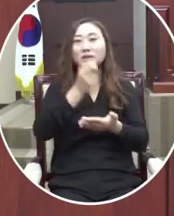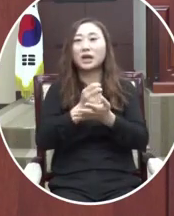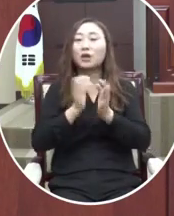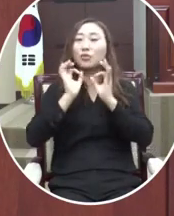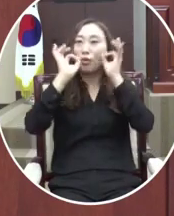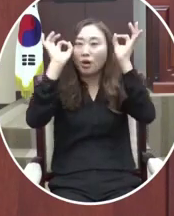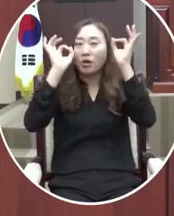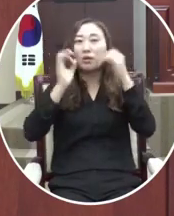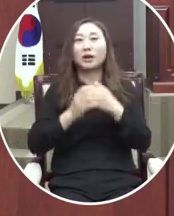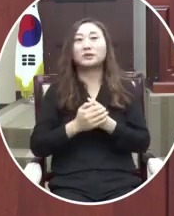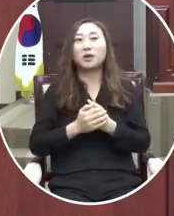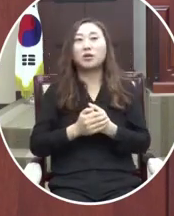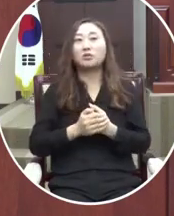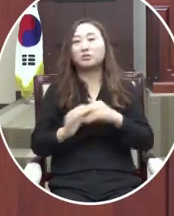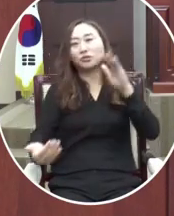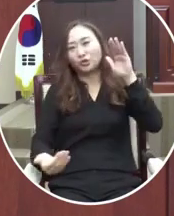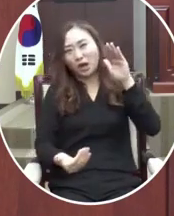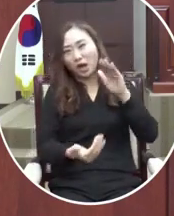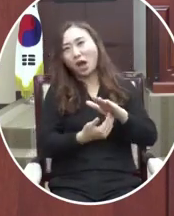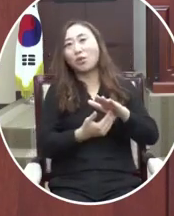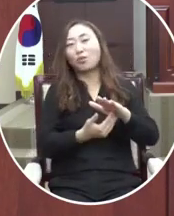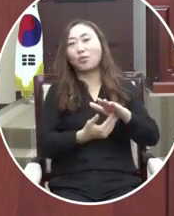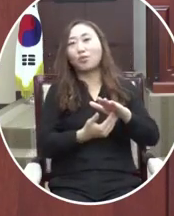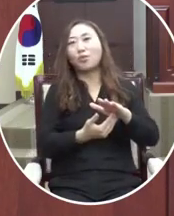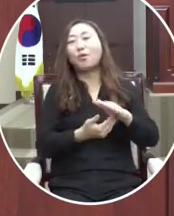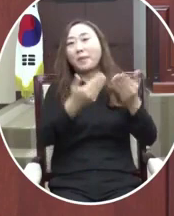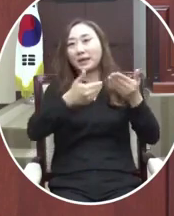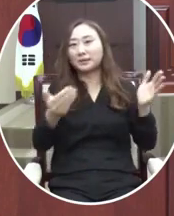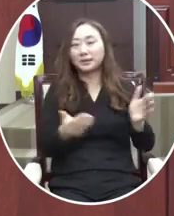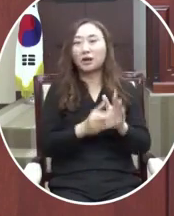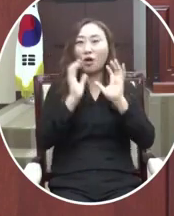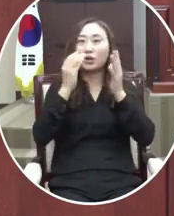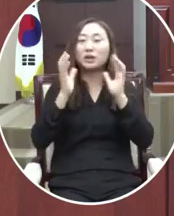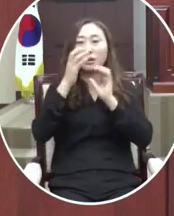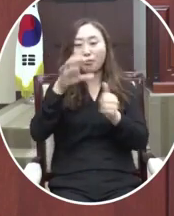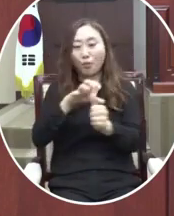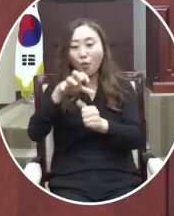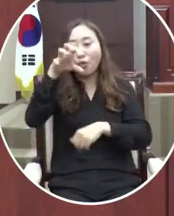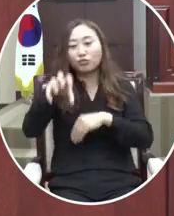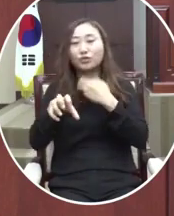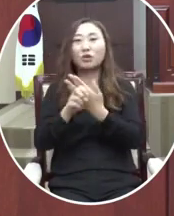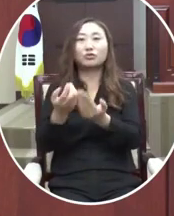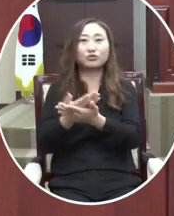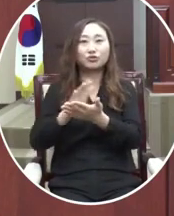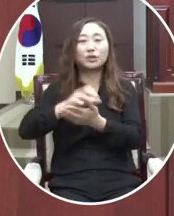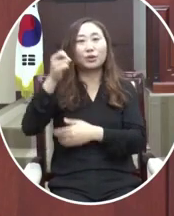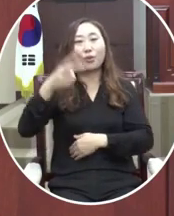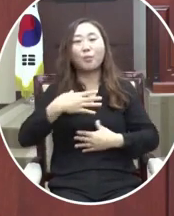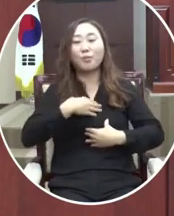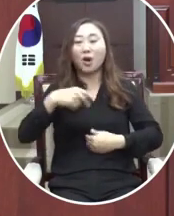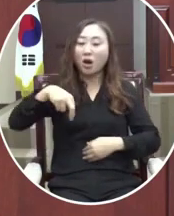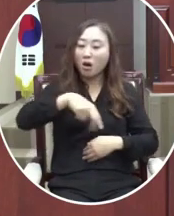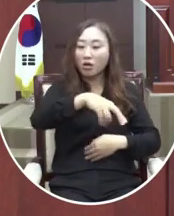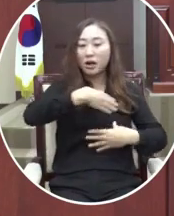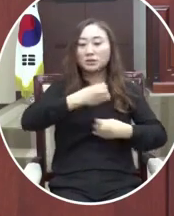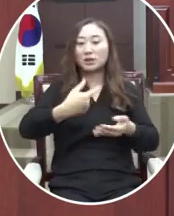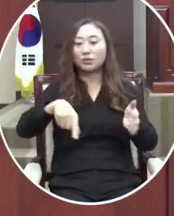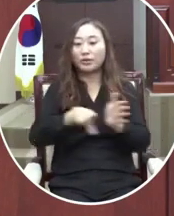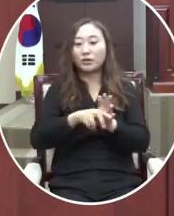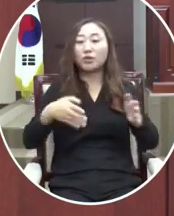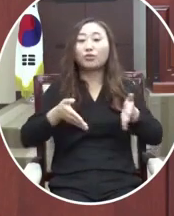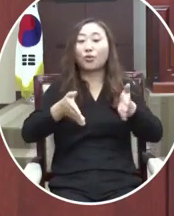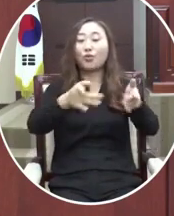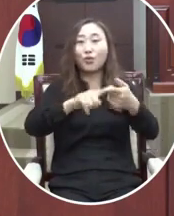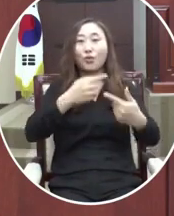노 노력도 최고등급을 받았습니다 앞으로도 어린이 보호구역 시설 개선과 보행 안전을 위한